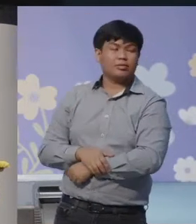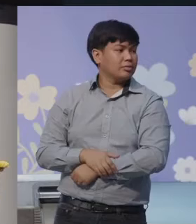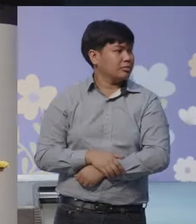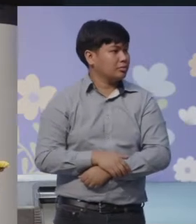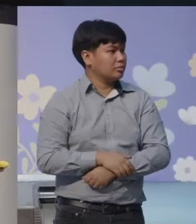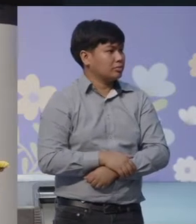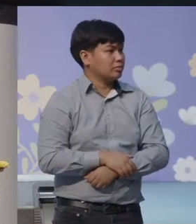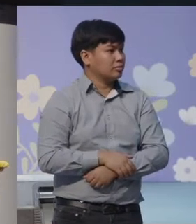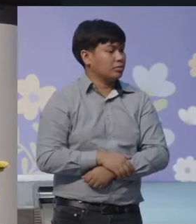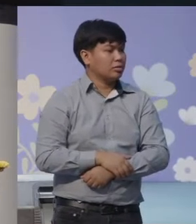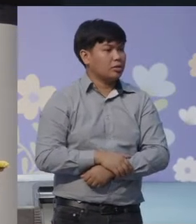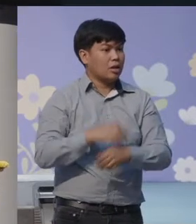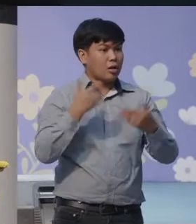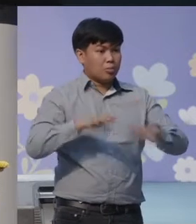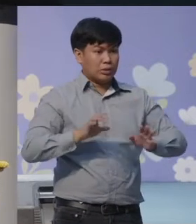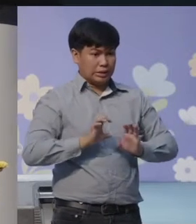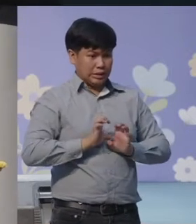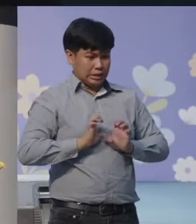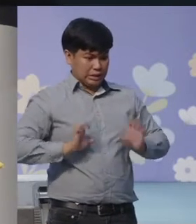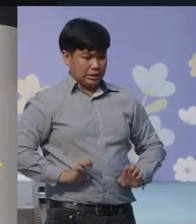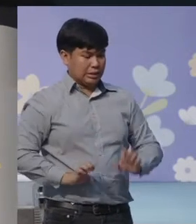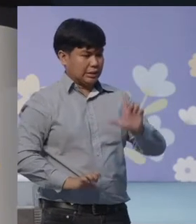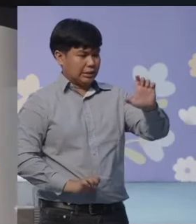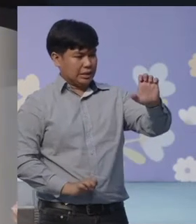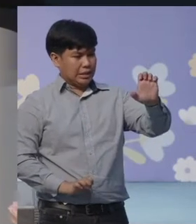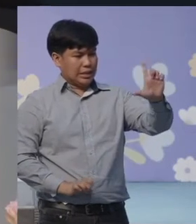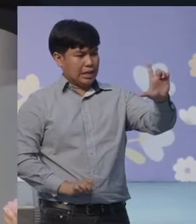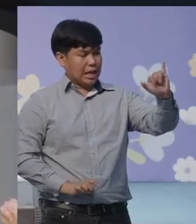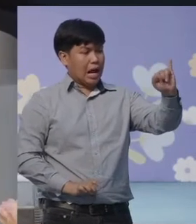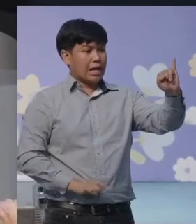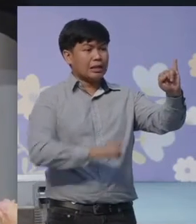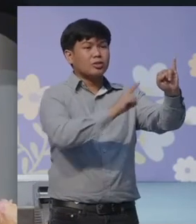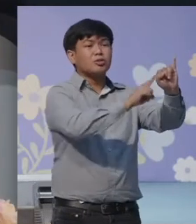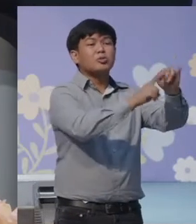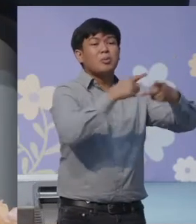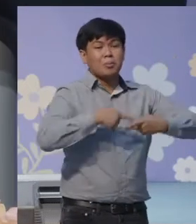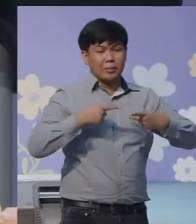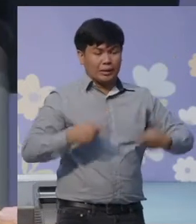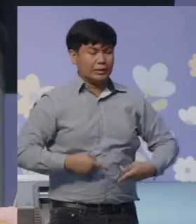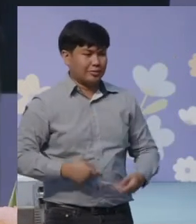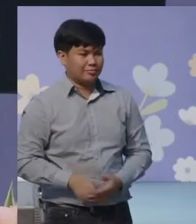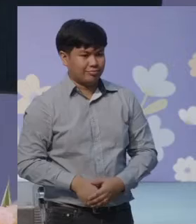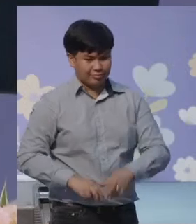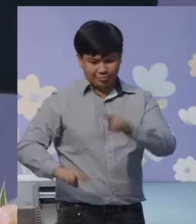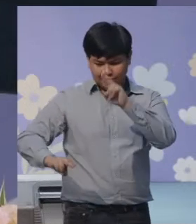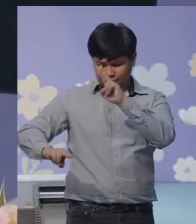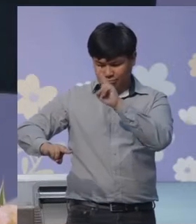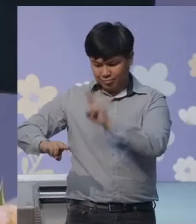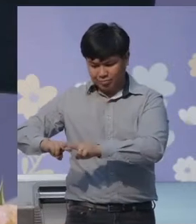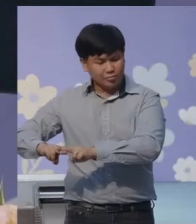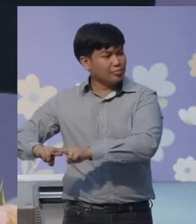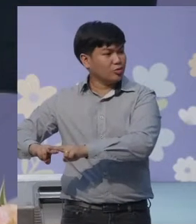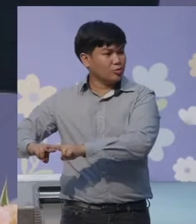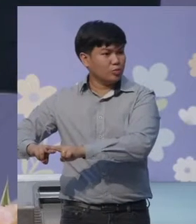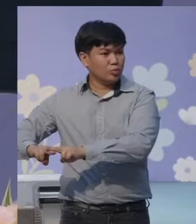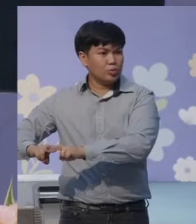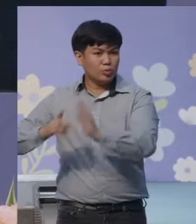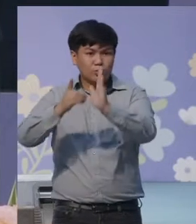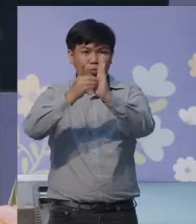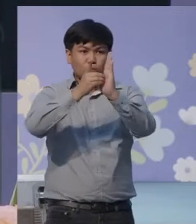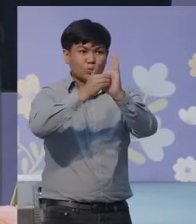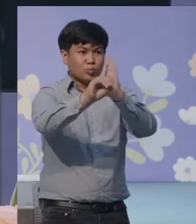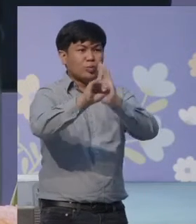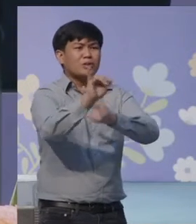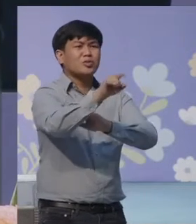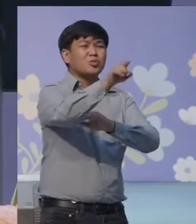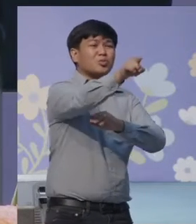At nakita siya ni Eli. Si Eli nakaupo sa kanyang upuan. Yung upuan na yan, kaya sinabi pa yung upuan na yan, dahil yan